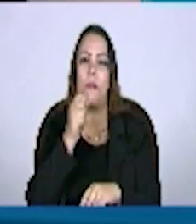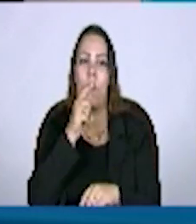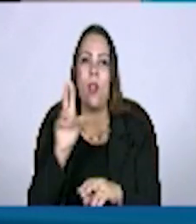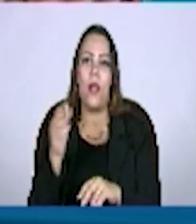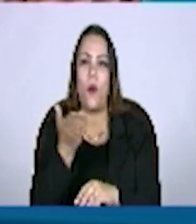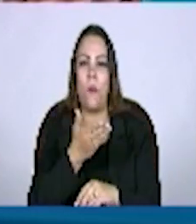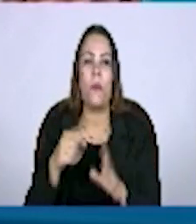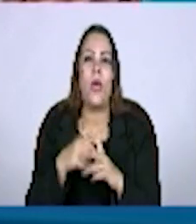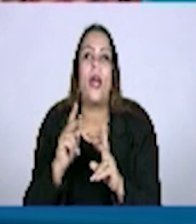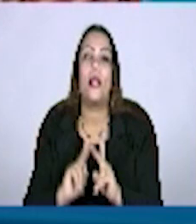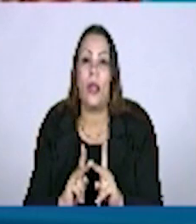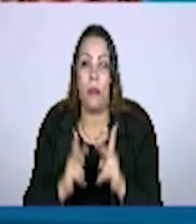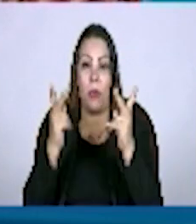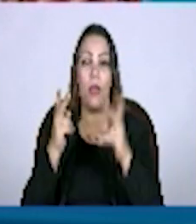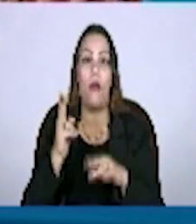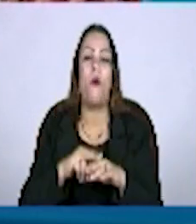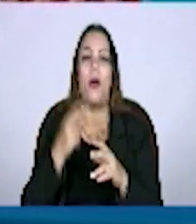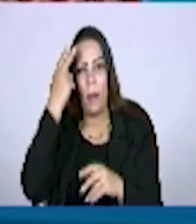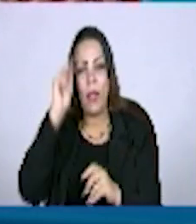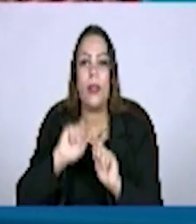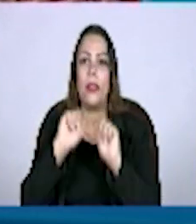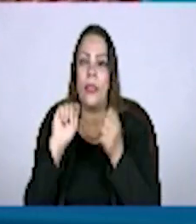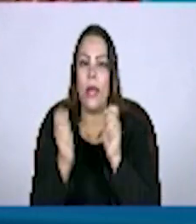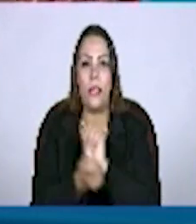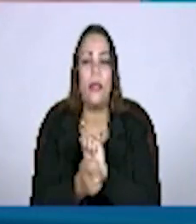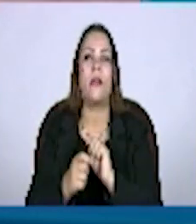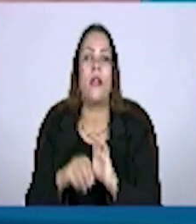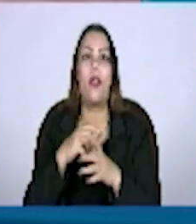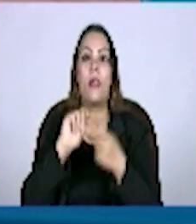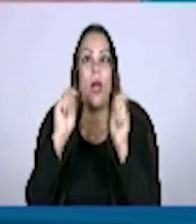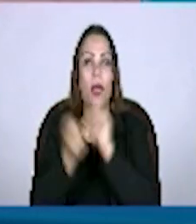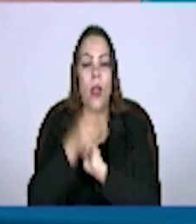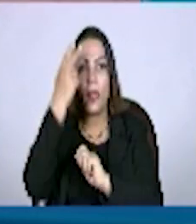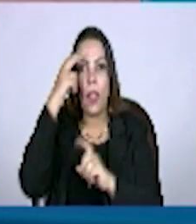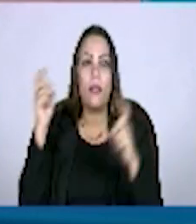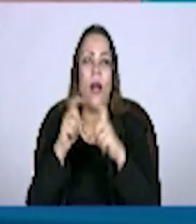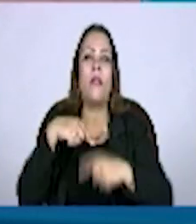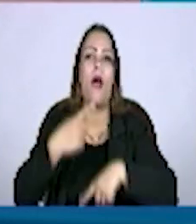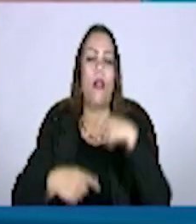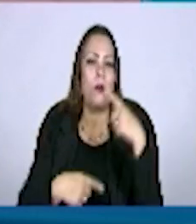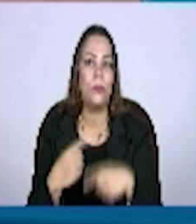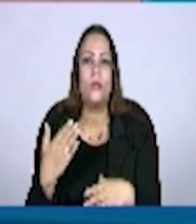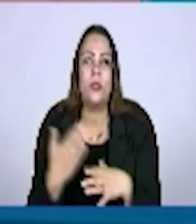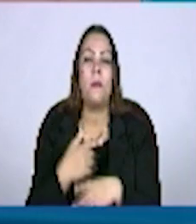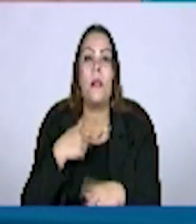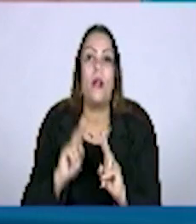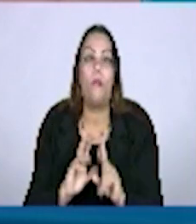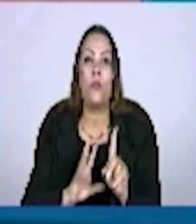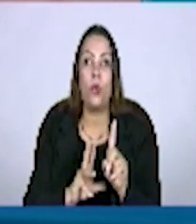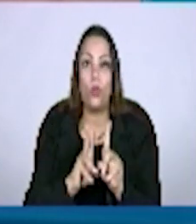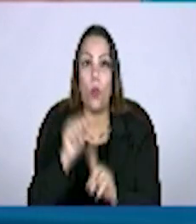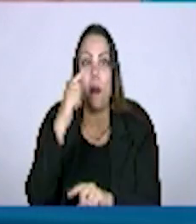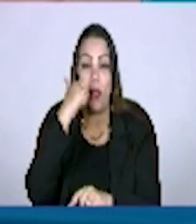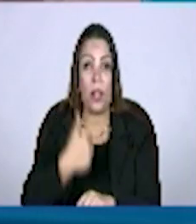لحضراتكم التنميه يعني التغيير يعني التغيير يعني التحدي باستمرار ان احنا نطور من